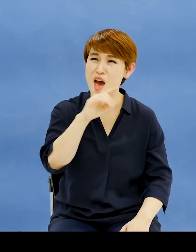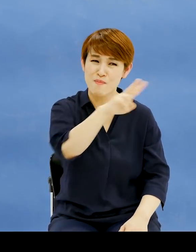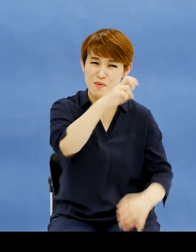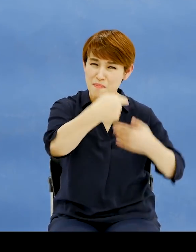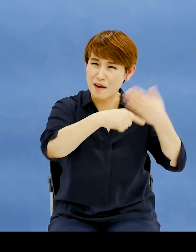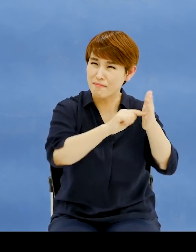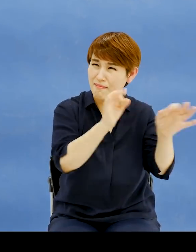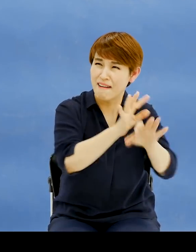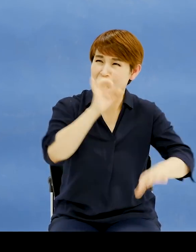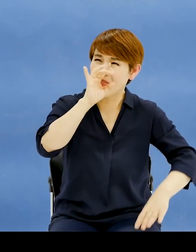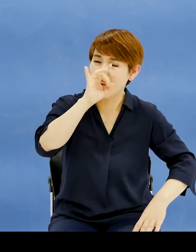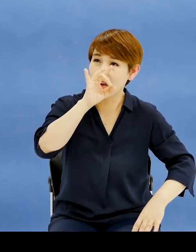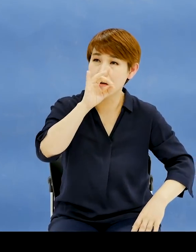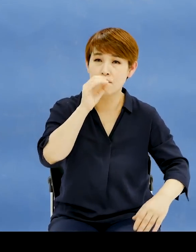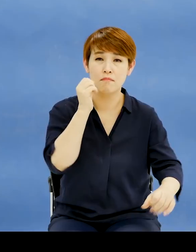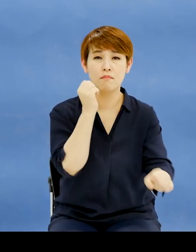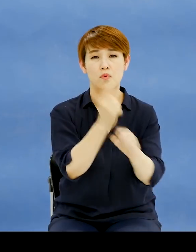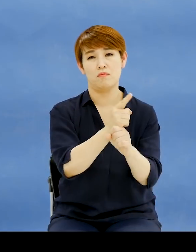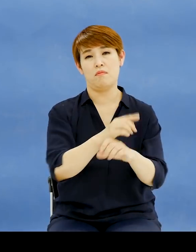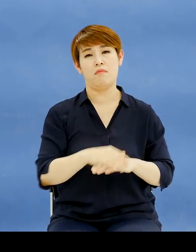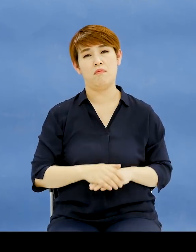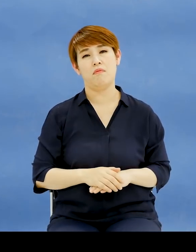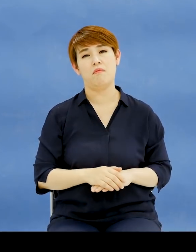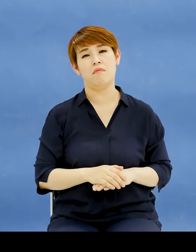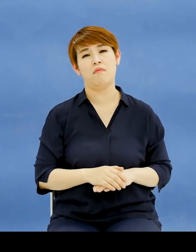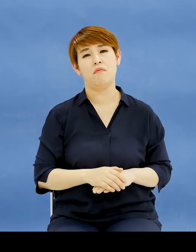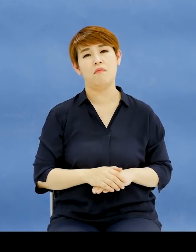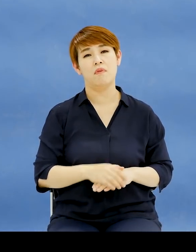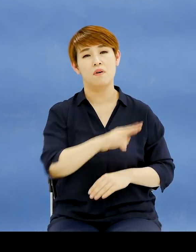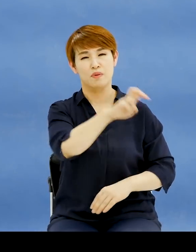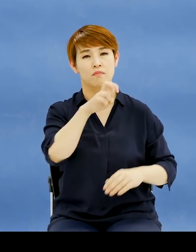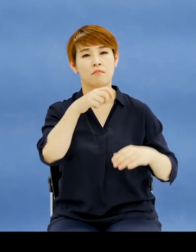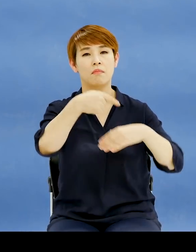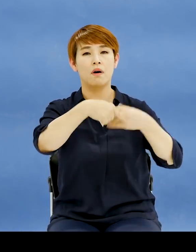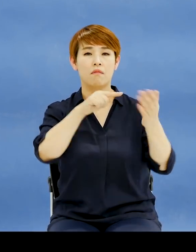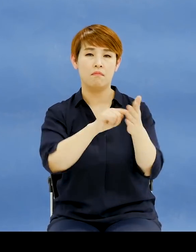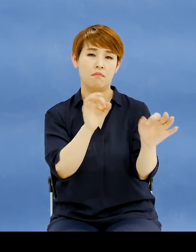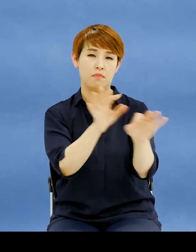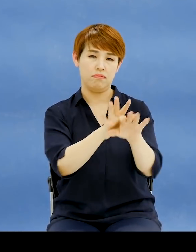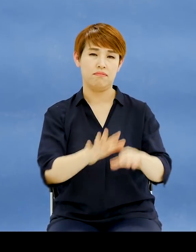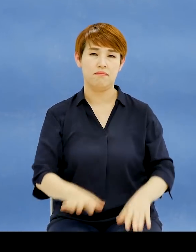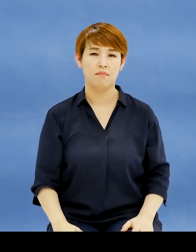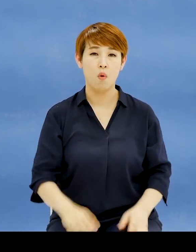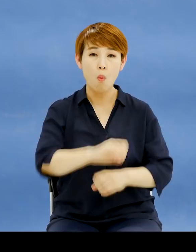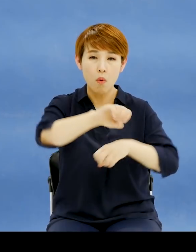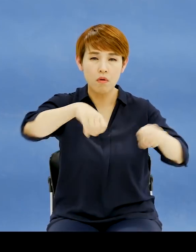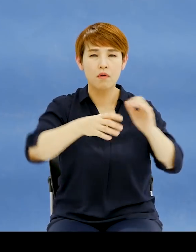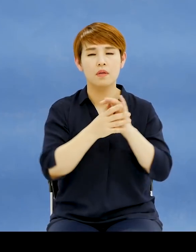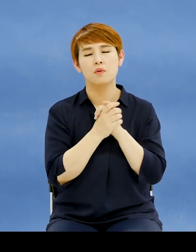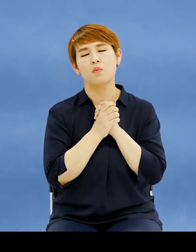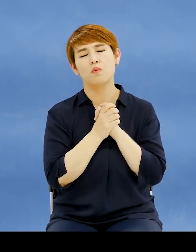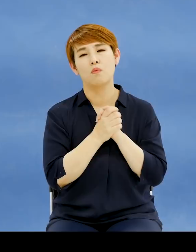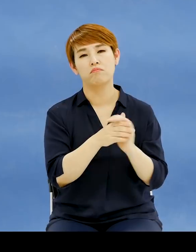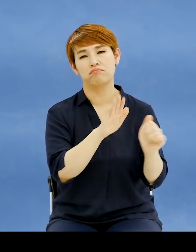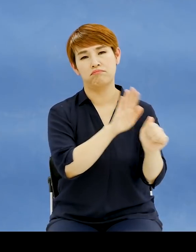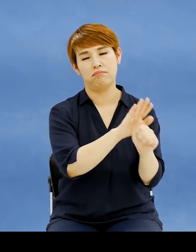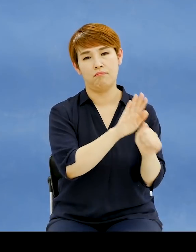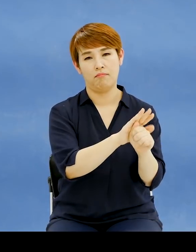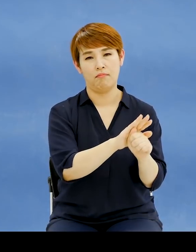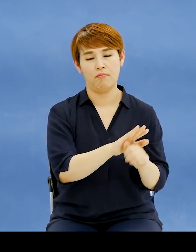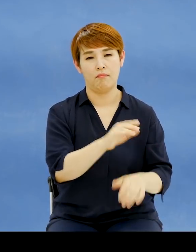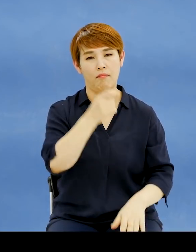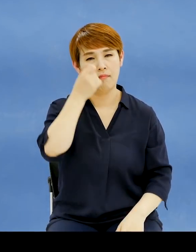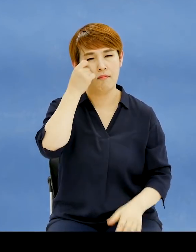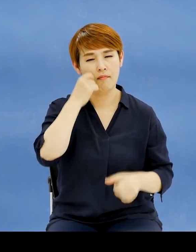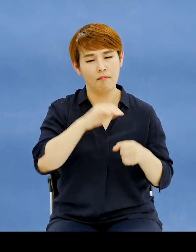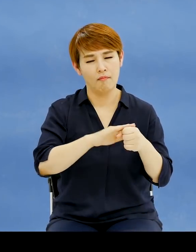아닌데 그러면서 했는데 이미 그 사람에 대해서 어떤 마음도 없는 거예요. 그냥 미움도 사라지고. 그 사람을 위해서 기도가 하게 되는 거예요. 저는